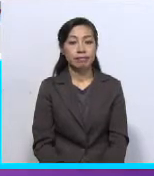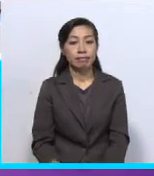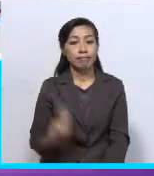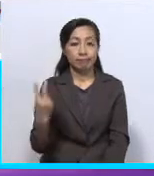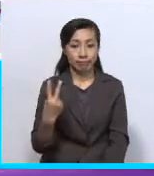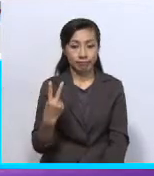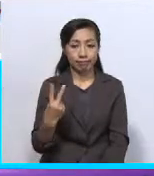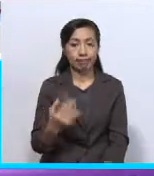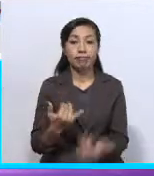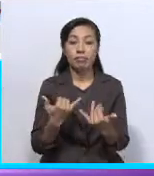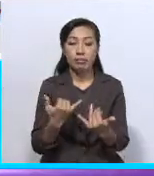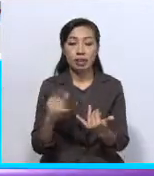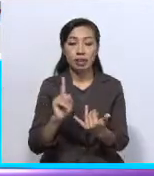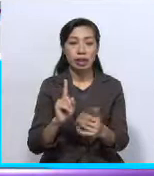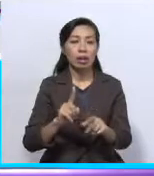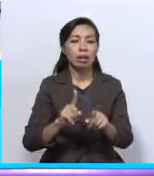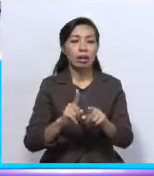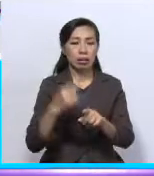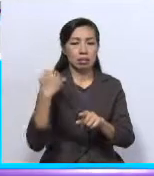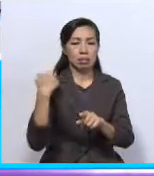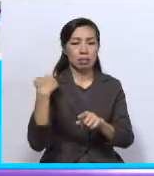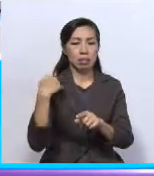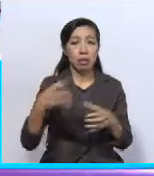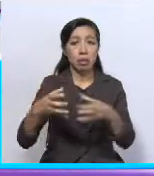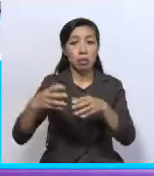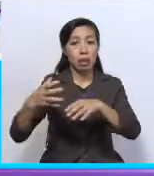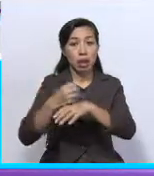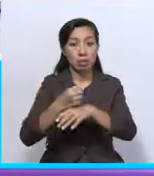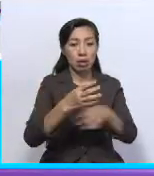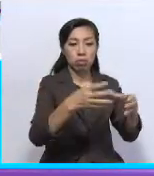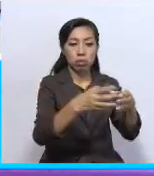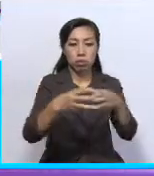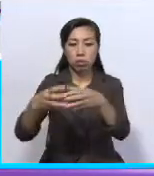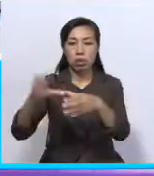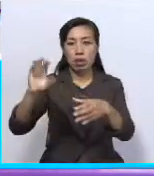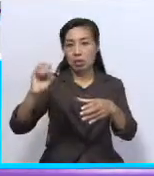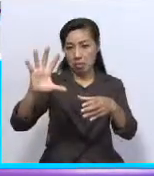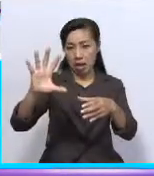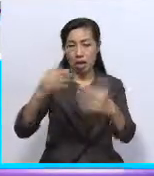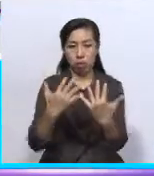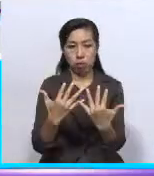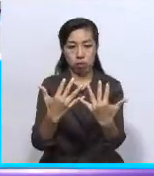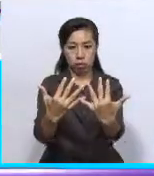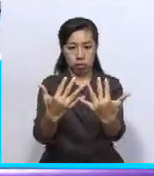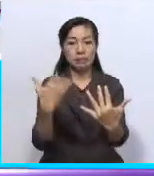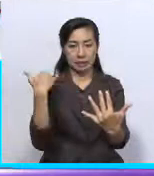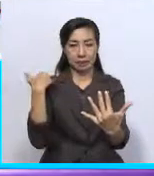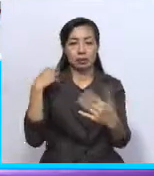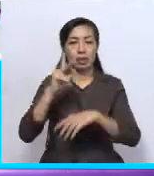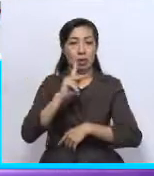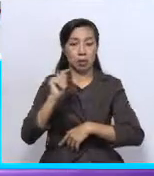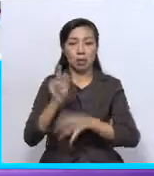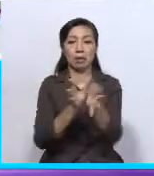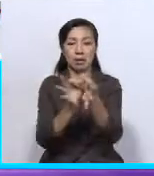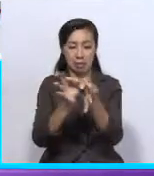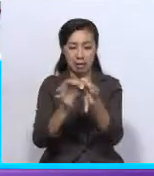านุคุณศิริลักษณ์ค่ะในวันนี้นะคะมี55พรรคการเมืองตอบรับเข้าร่วมรับฟังการชี้แจงอย่างคึกคักค่ะซึ่งกสช.ได้เห็